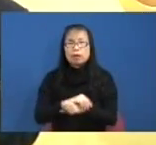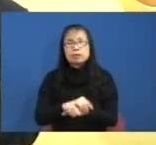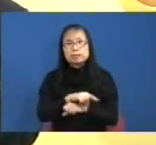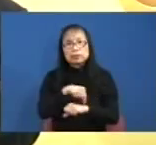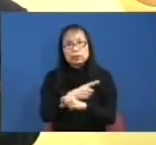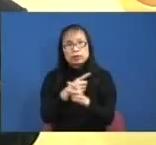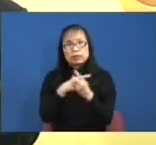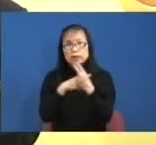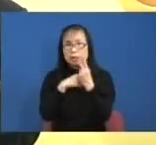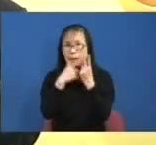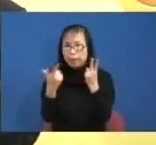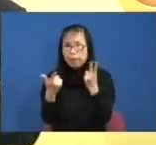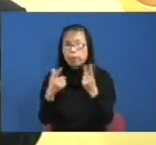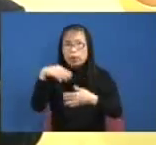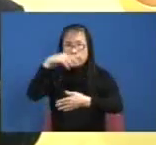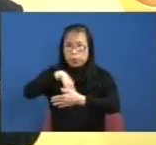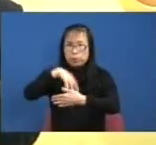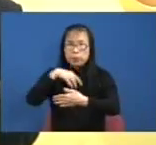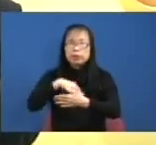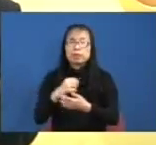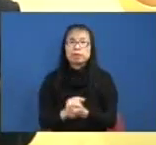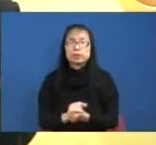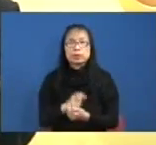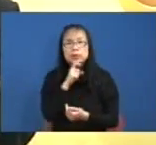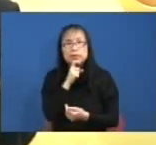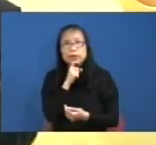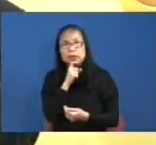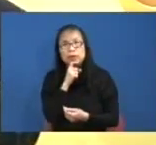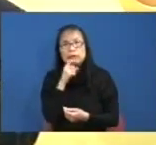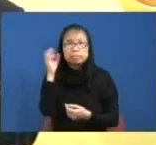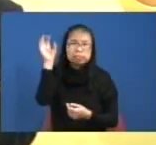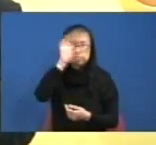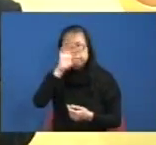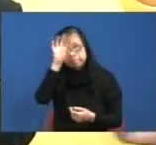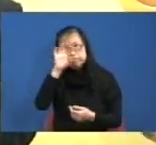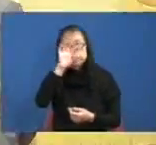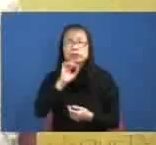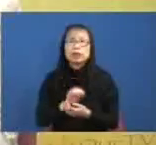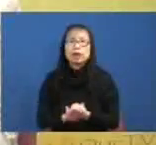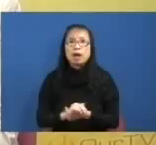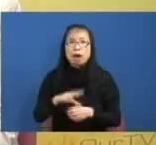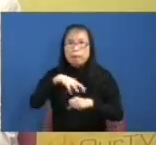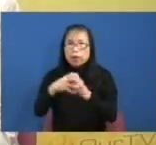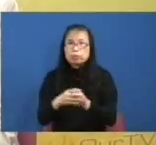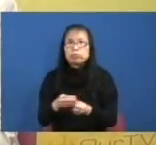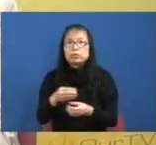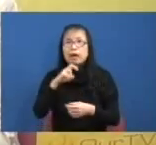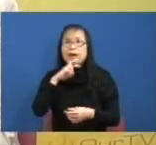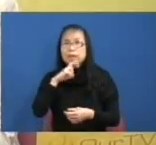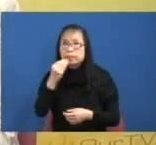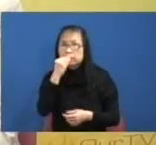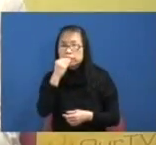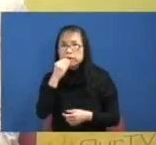多一些內容呢可能他們都仲是蒙查查的， 包括啊食晏計唔計鐘啊， 係